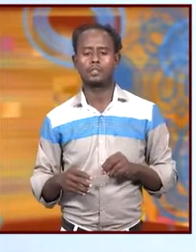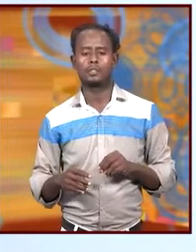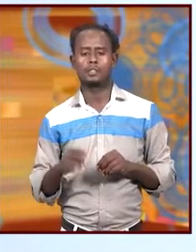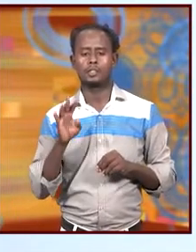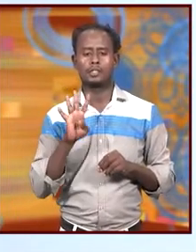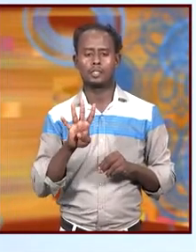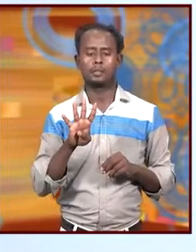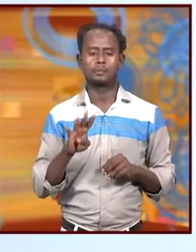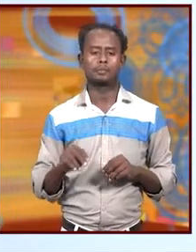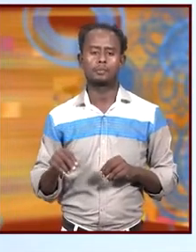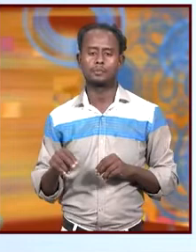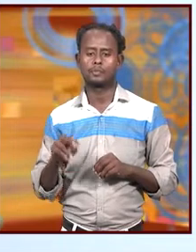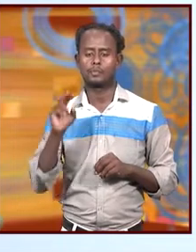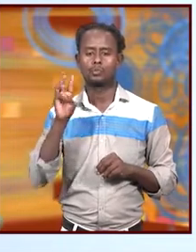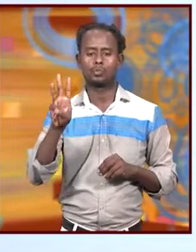4 × 2 = 8,